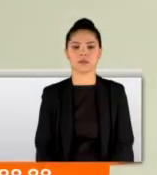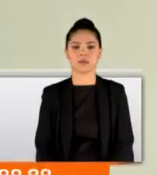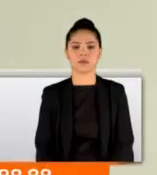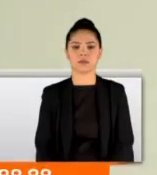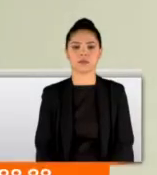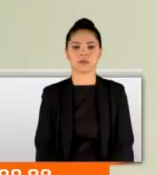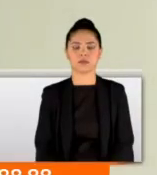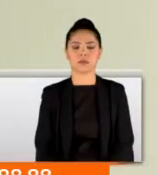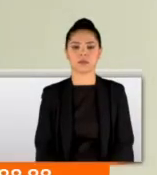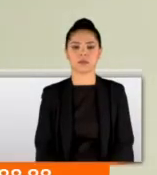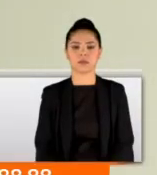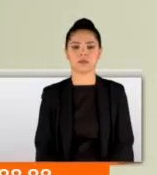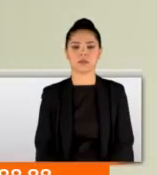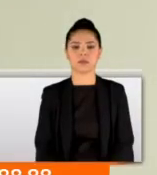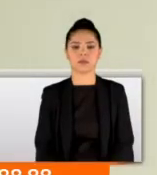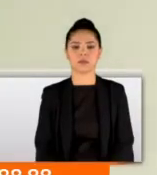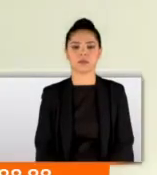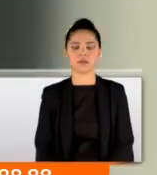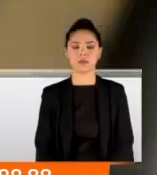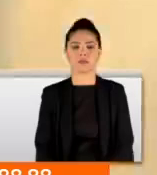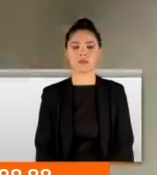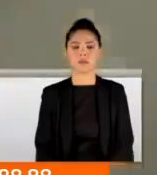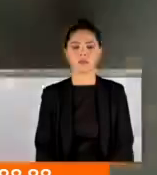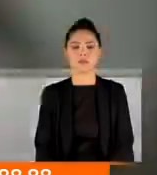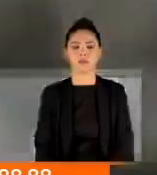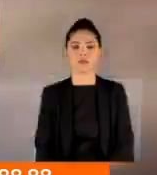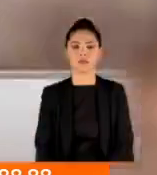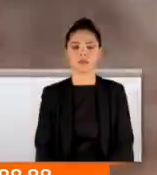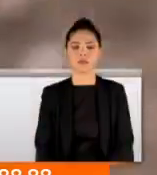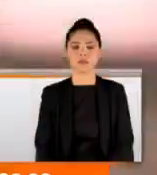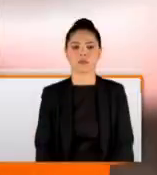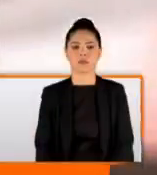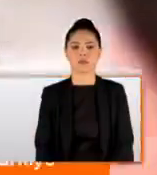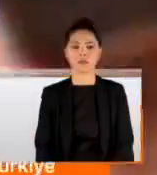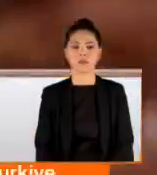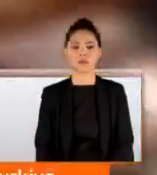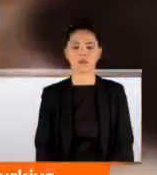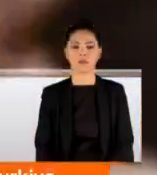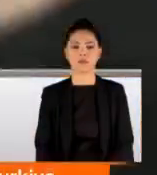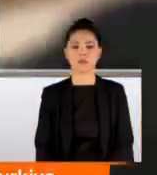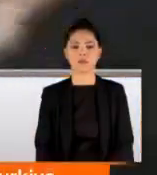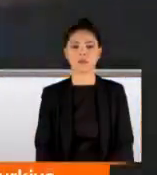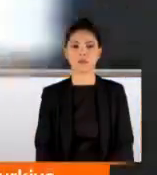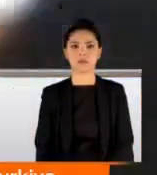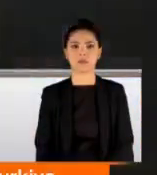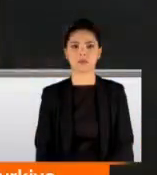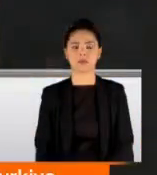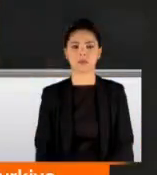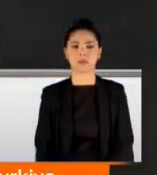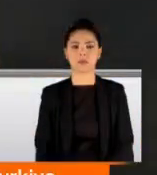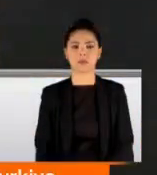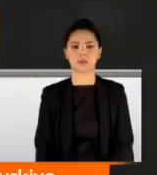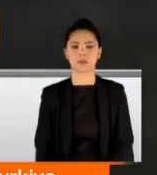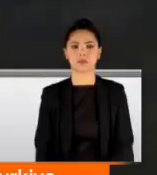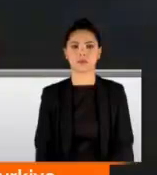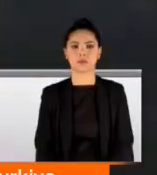acaba, bir öğrenebilir misiniz? Tamam, sesleneceğiz şimdi Fatma Öztürk diye. Burayı bir boşaltın, boşaltın. Boşaltın. Ya Allah, bismillah, hadi